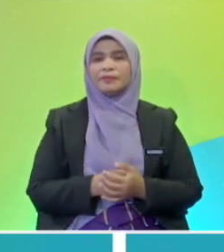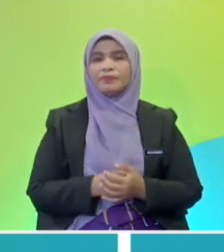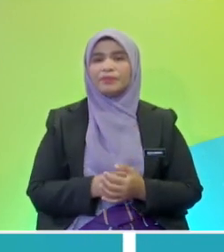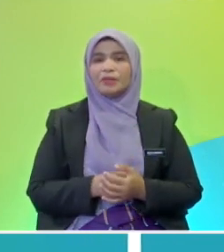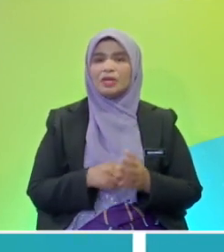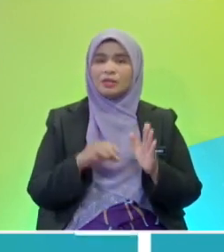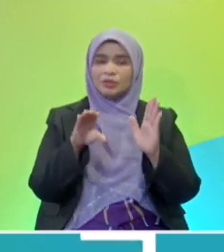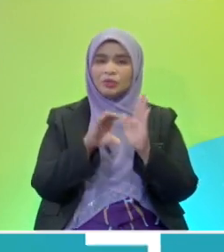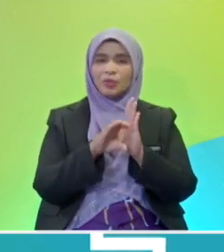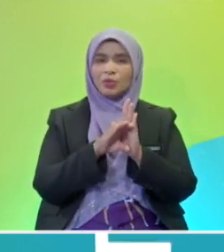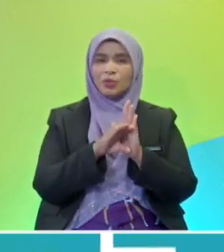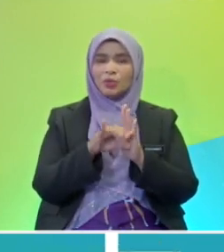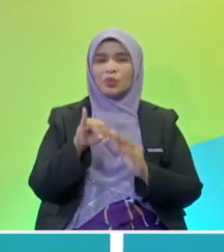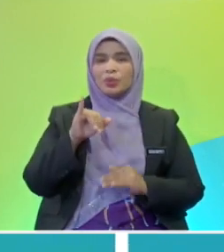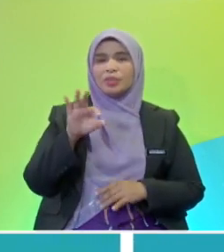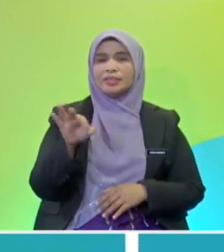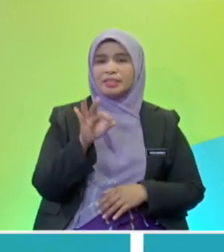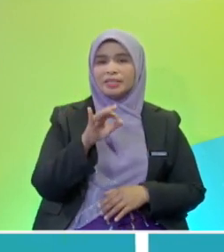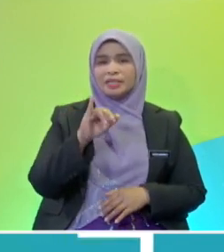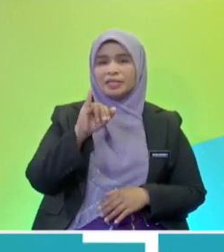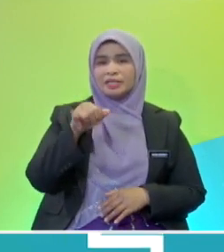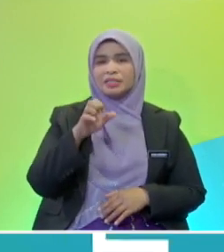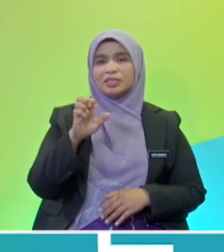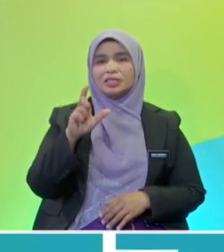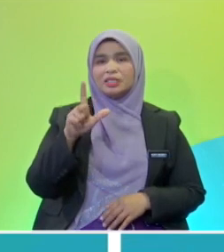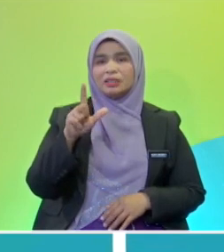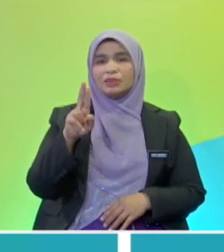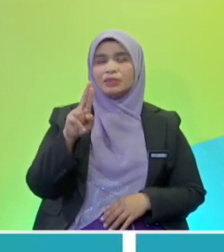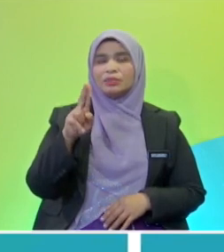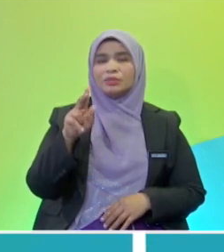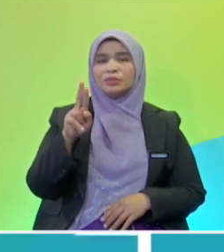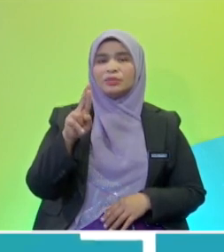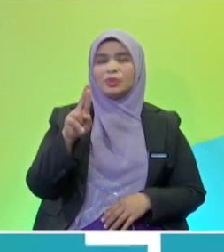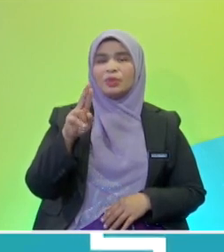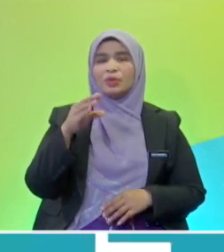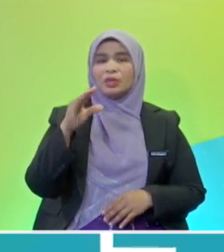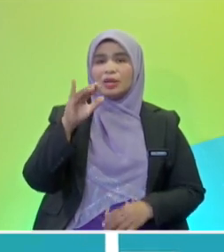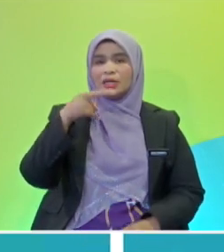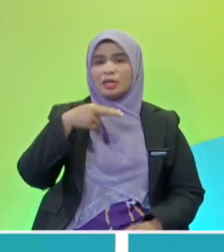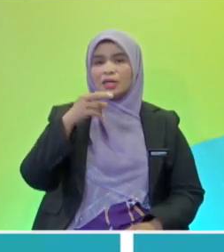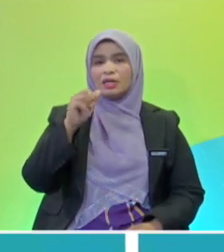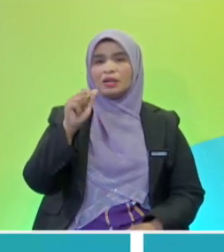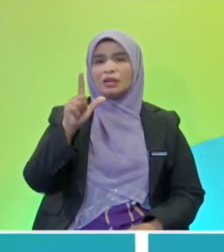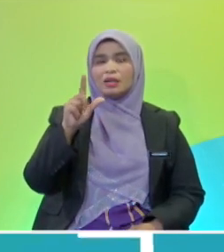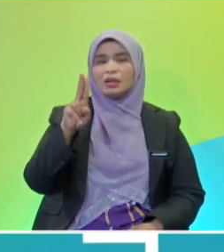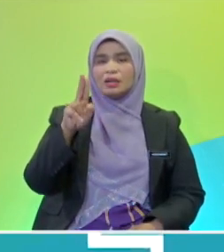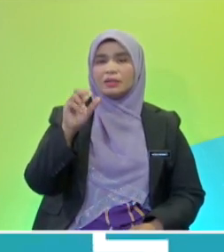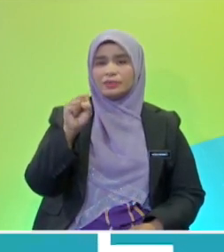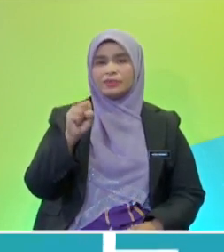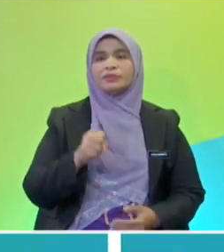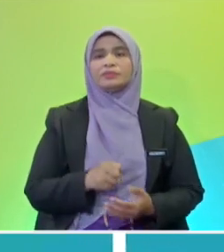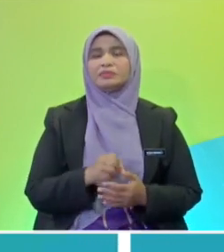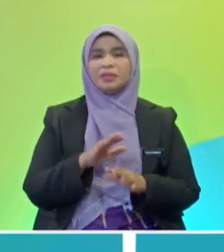jahitan jelujur halus boleh tapi jaraknya rapatlah okey kalau jjur kasar memang tak boleh Mira okey insang pari pun tak boleh